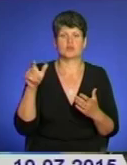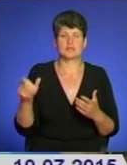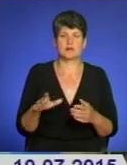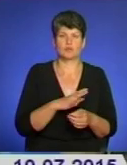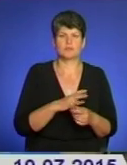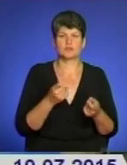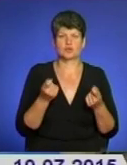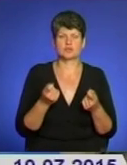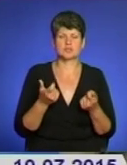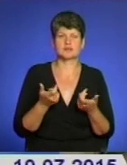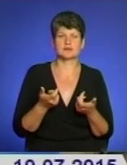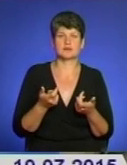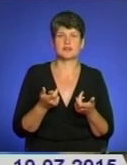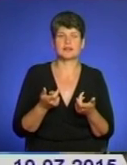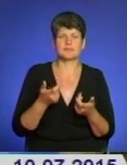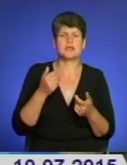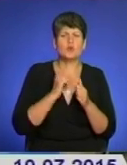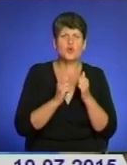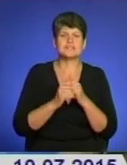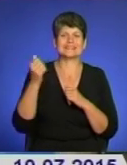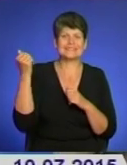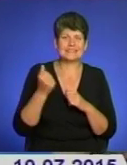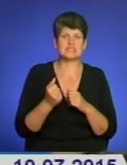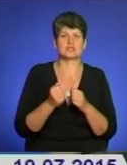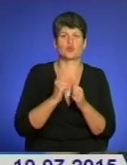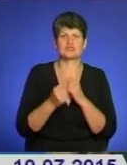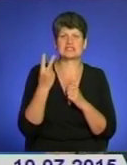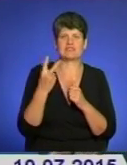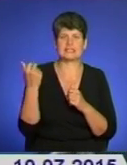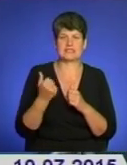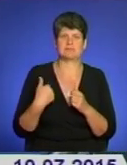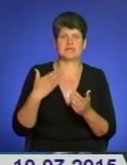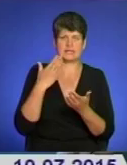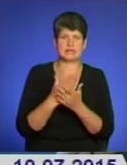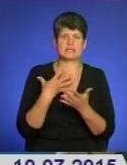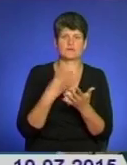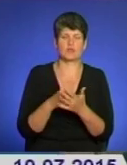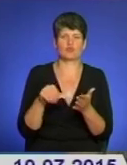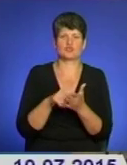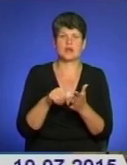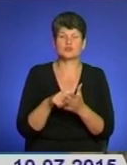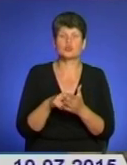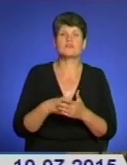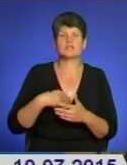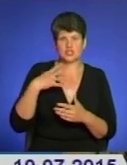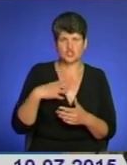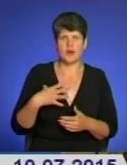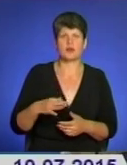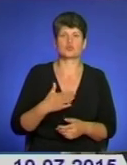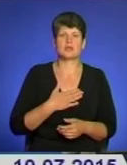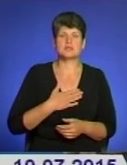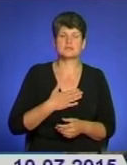було б трохи тяжко. А так вони знають, що ми кожен тиждень, кожні два тижні ми є на своєму участку городу. І вони нас